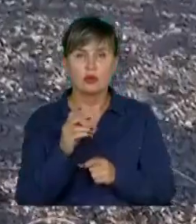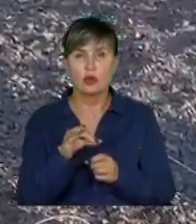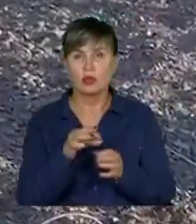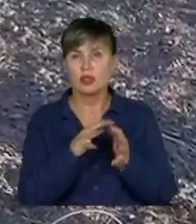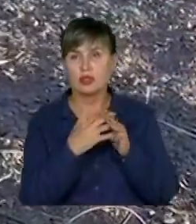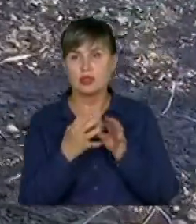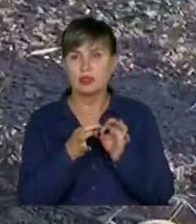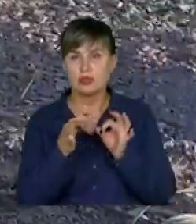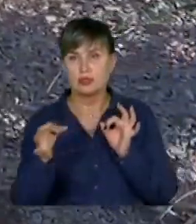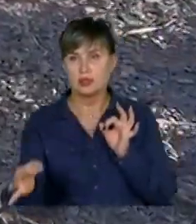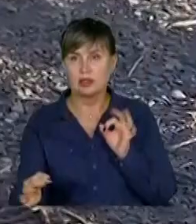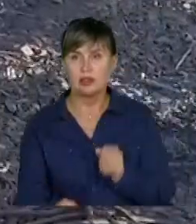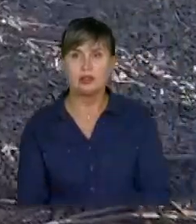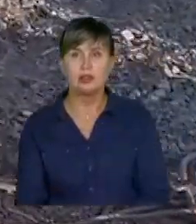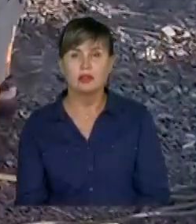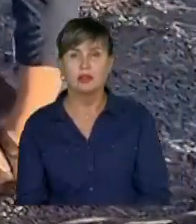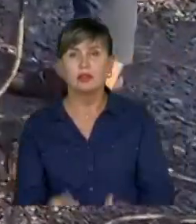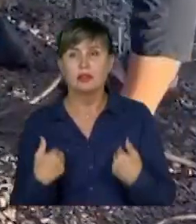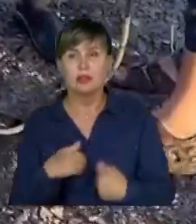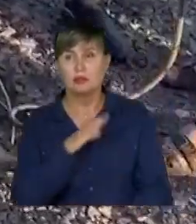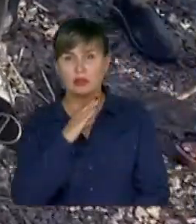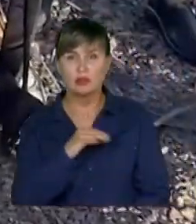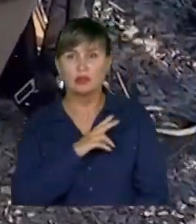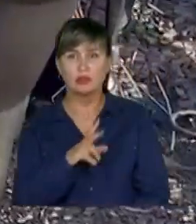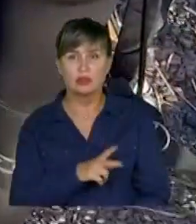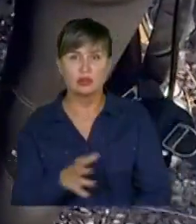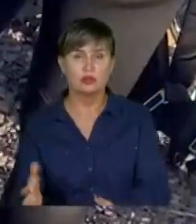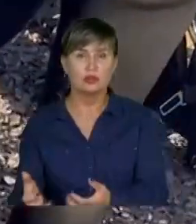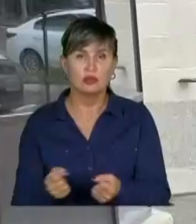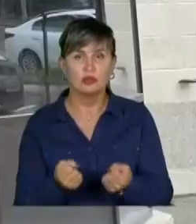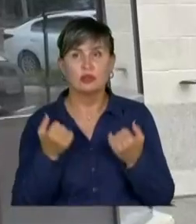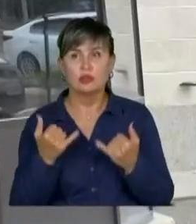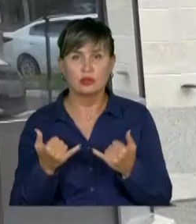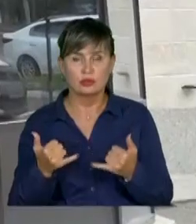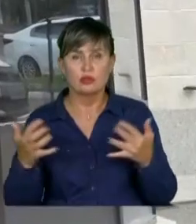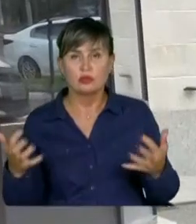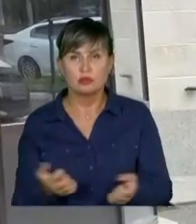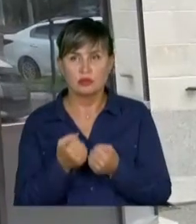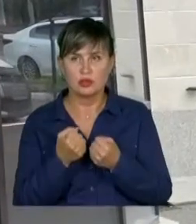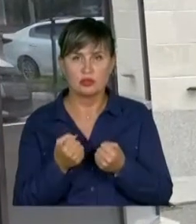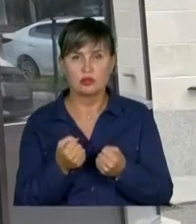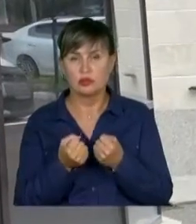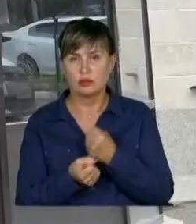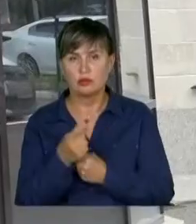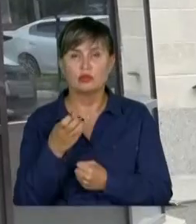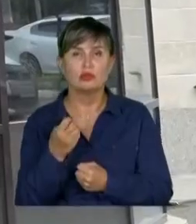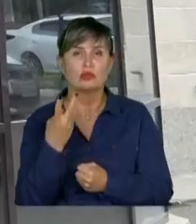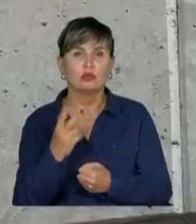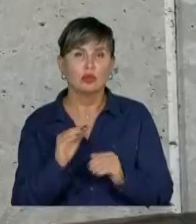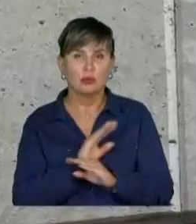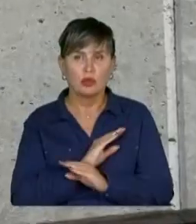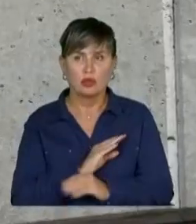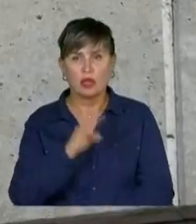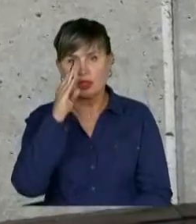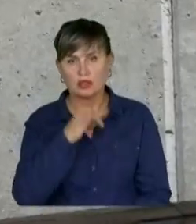Арнасай Аршалынского района. Тела матери и дочери извлекли очевидцы. Сегодня оперативно-спасательный отряд обнаружил еще 2 погибших, отца